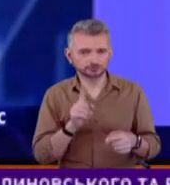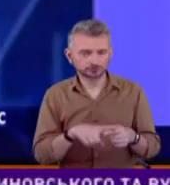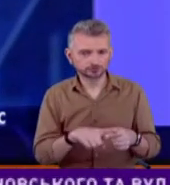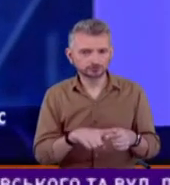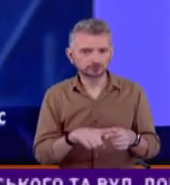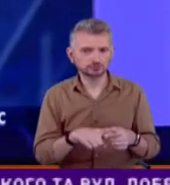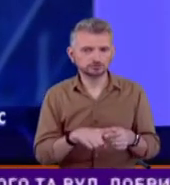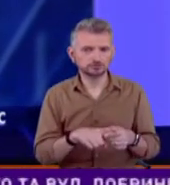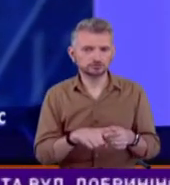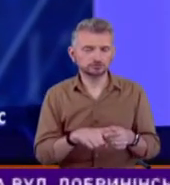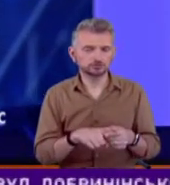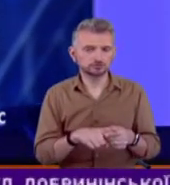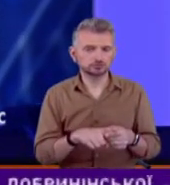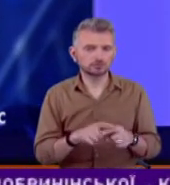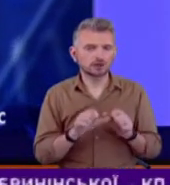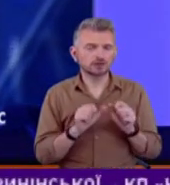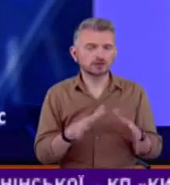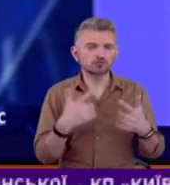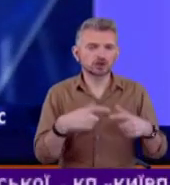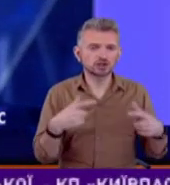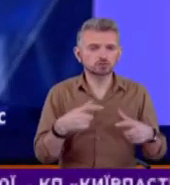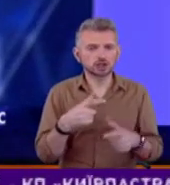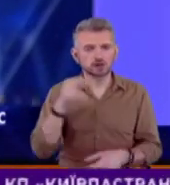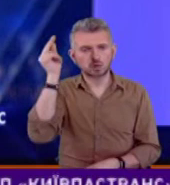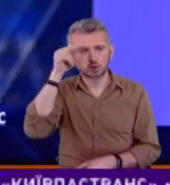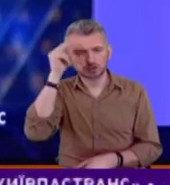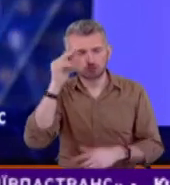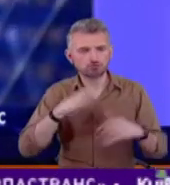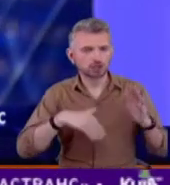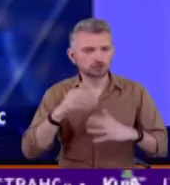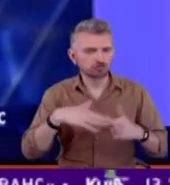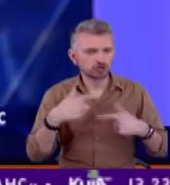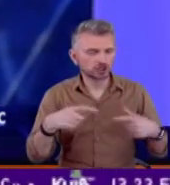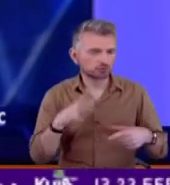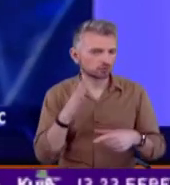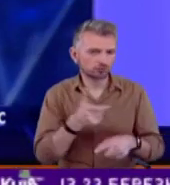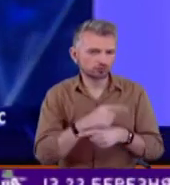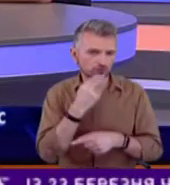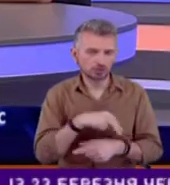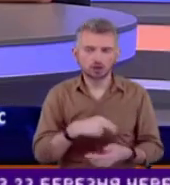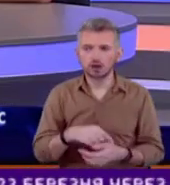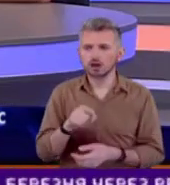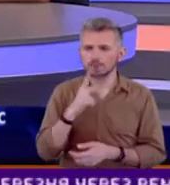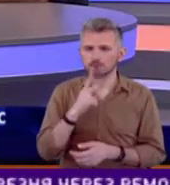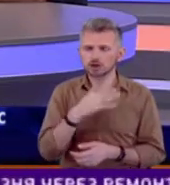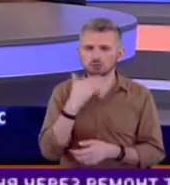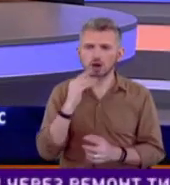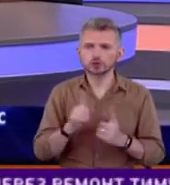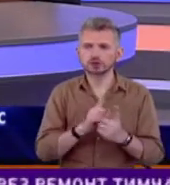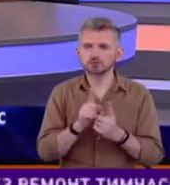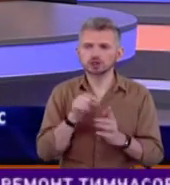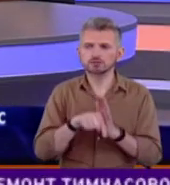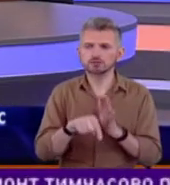процеси прийняття, здача іспиту як теоретично, так і практично, воно дійсно Ну, там, бачите, багато змін в